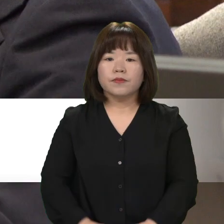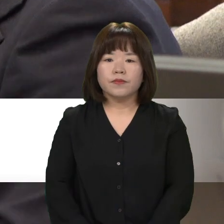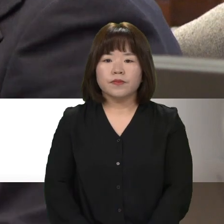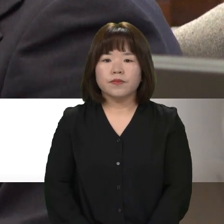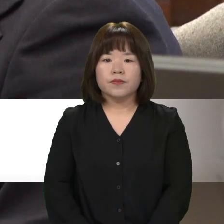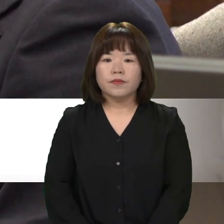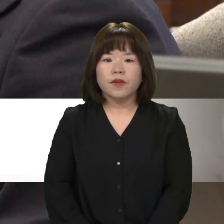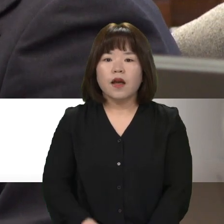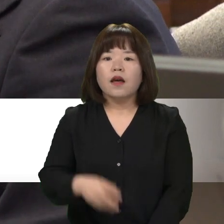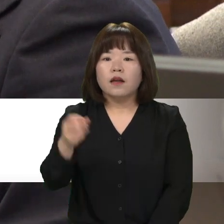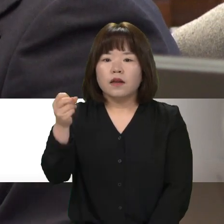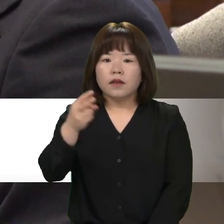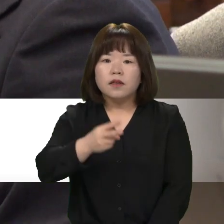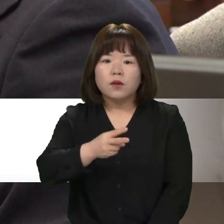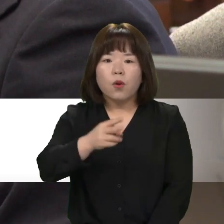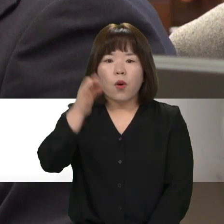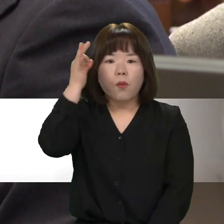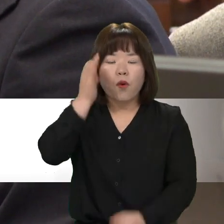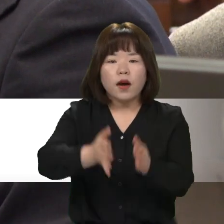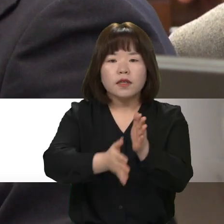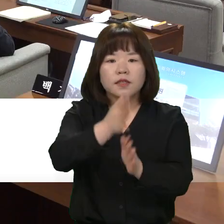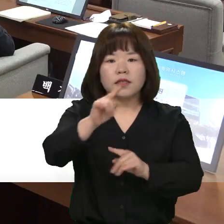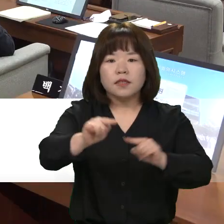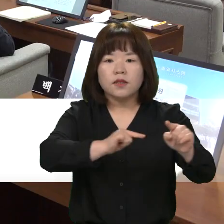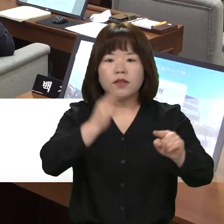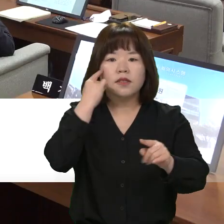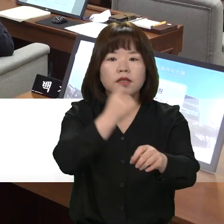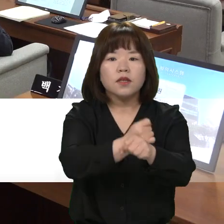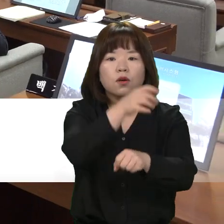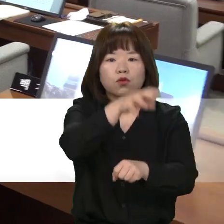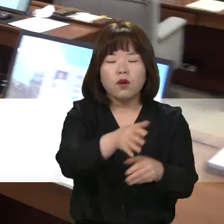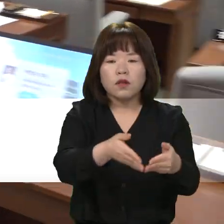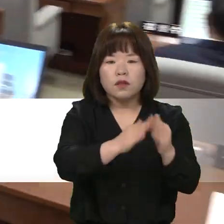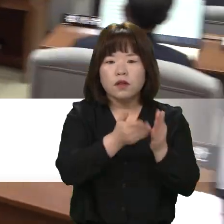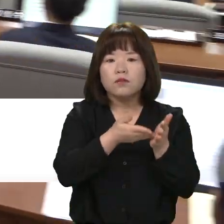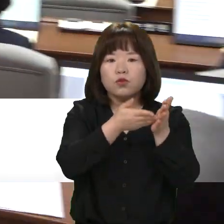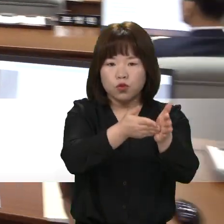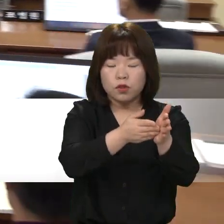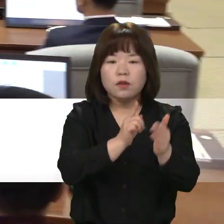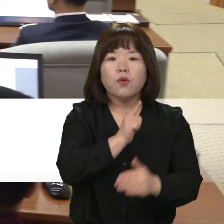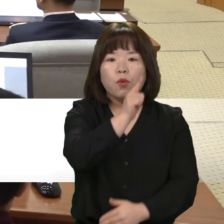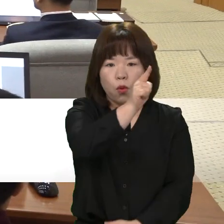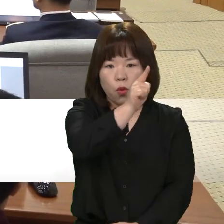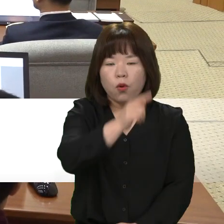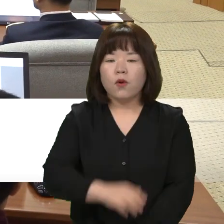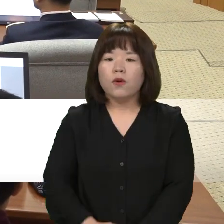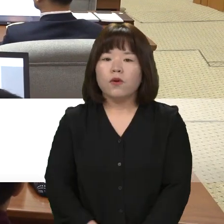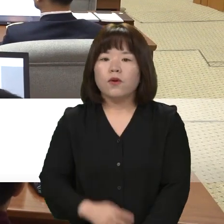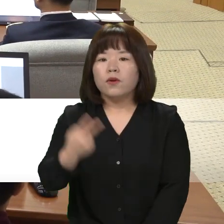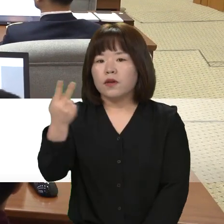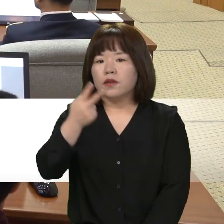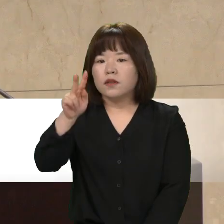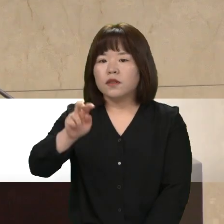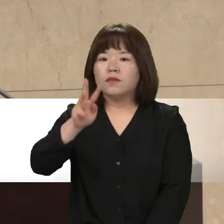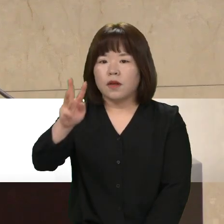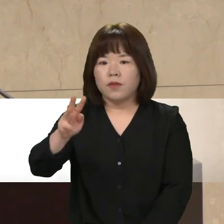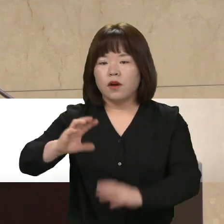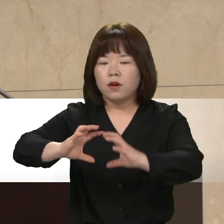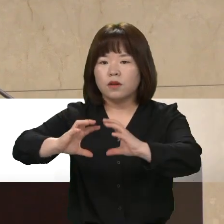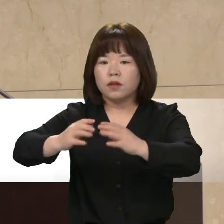촉구했습니다 이후 정경원 자치행정실장의 포항시정연구원 설립 추진 보고를 시작으로